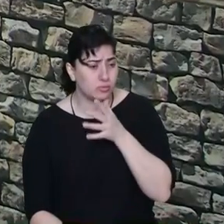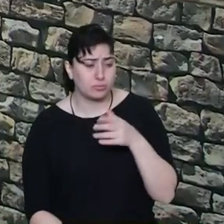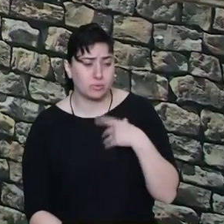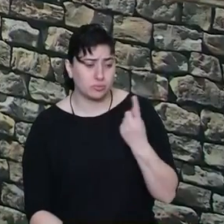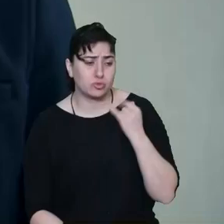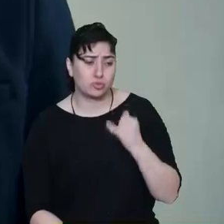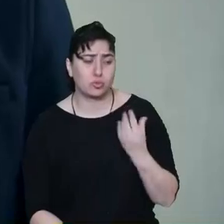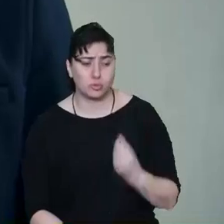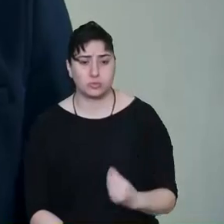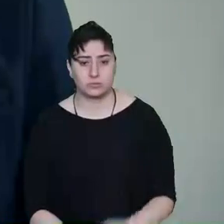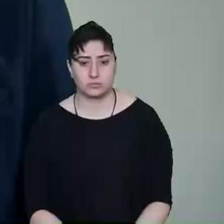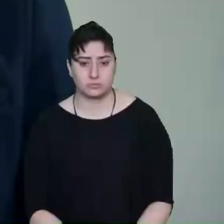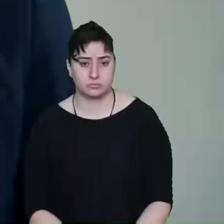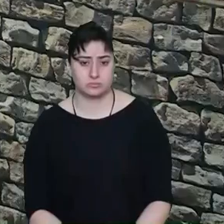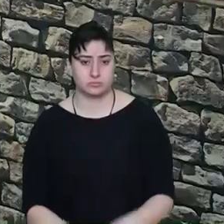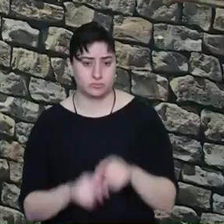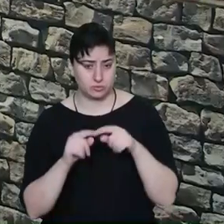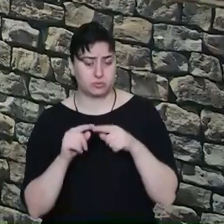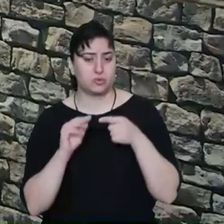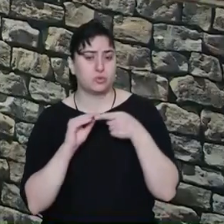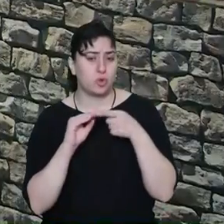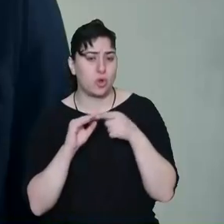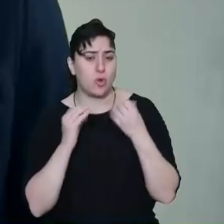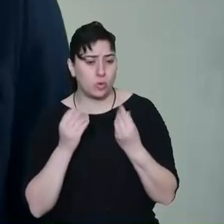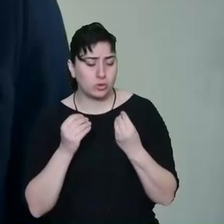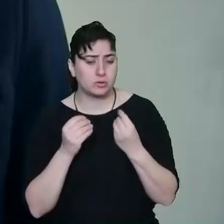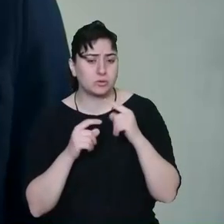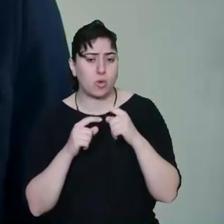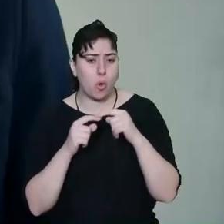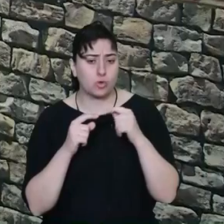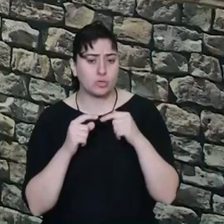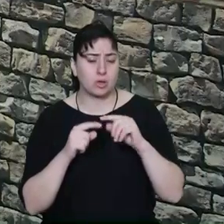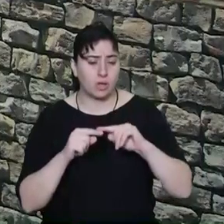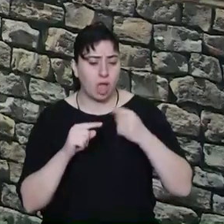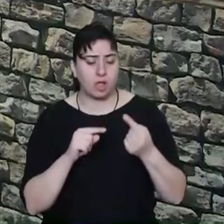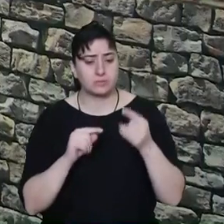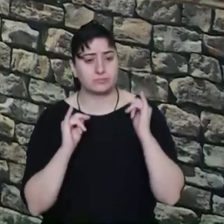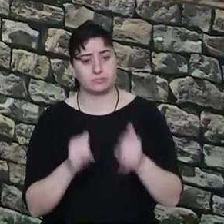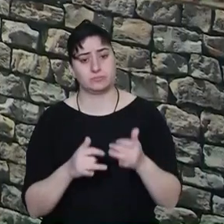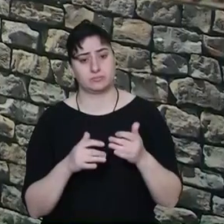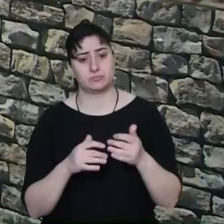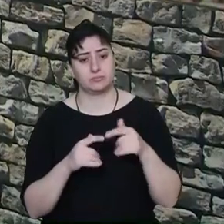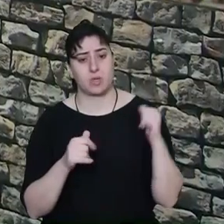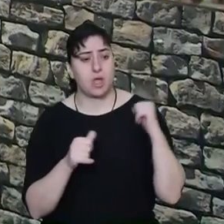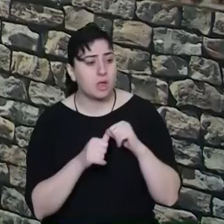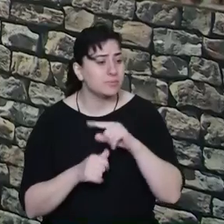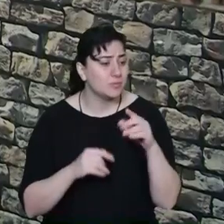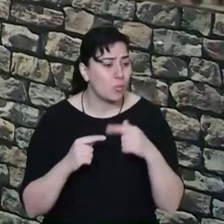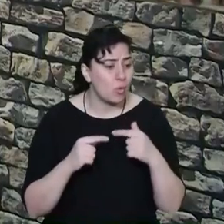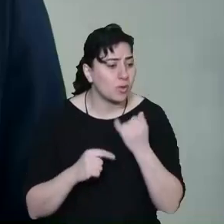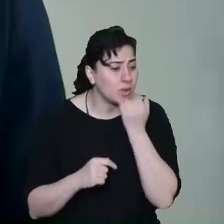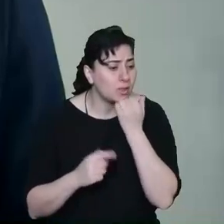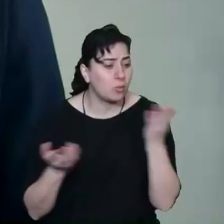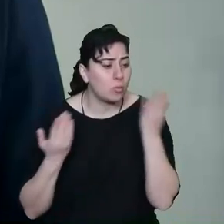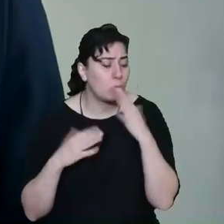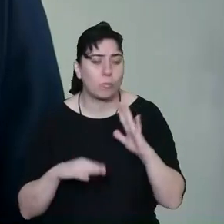başıma felaket geldi. Ya böyle tırnağımı törp yaparken o jemi kaldırmışım. Baksana. Aynısından da yok şimdi yedek